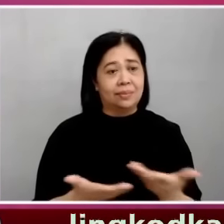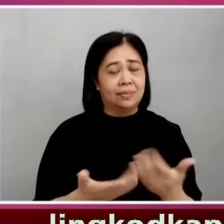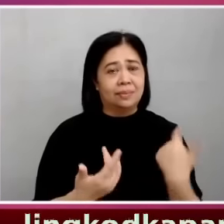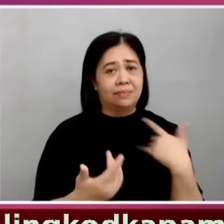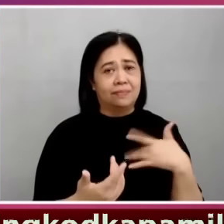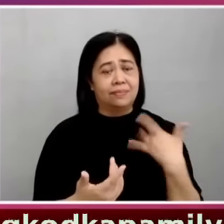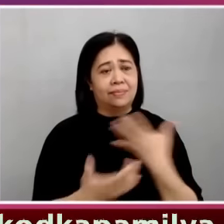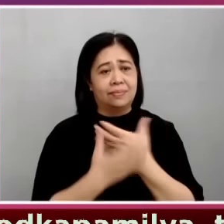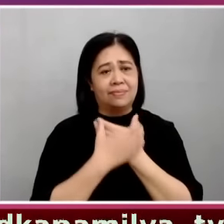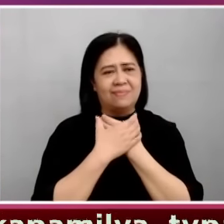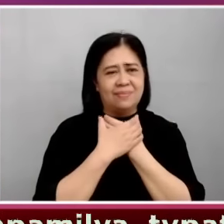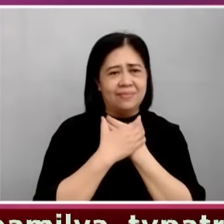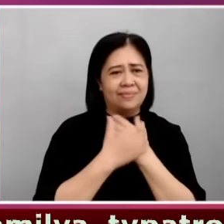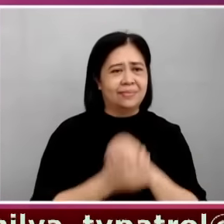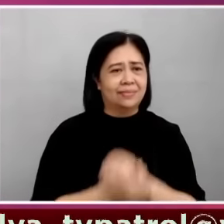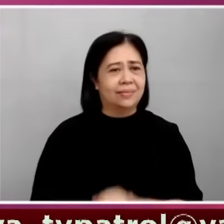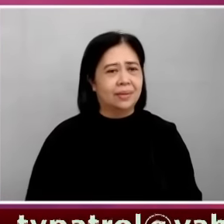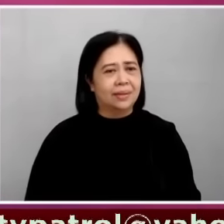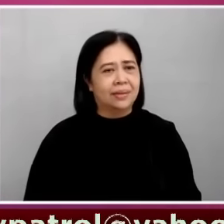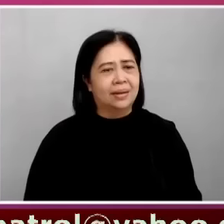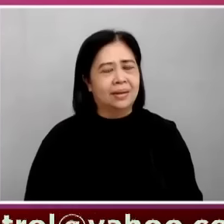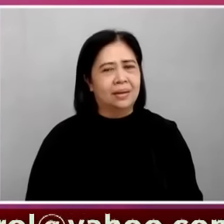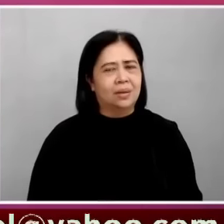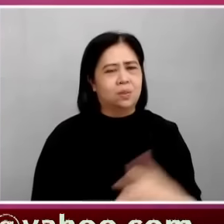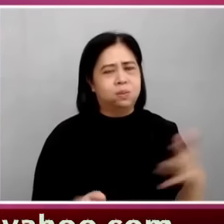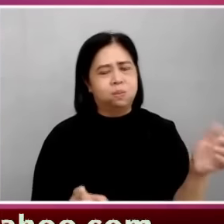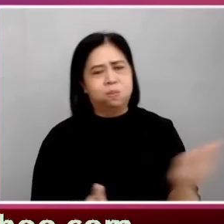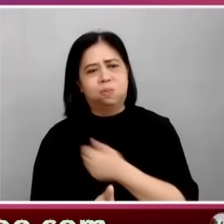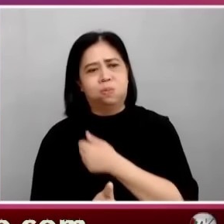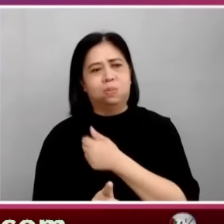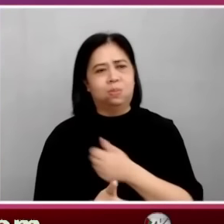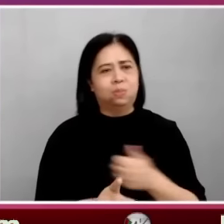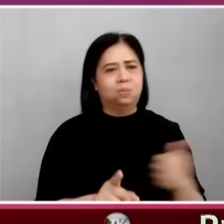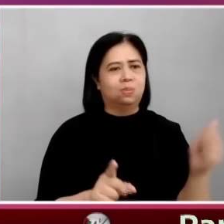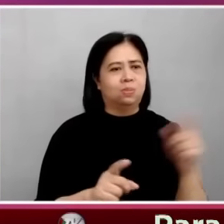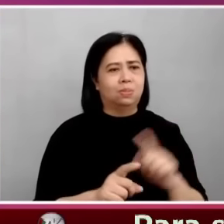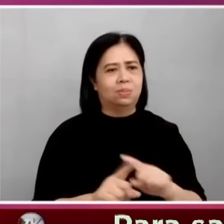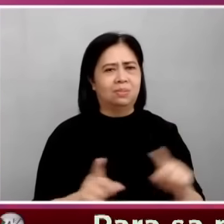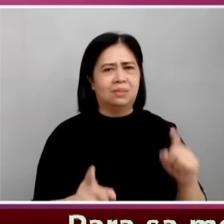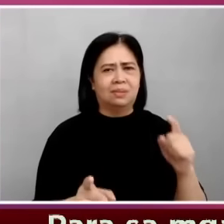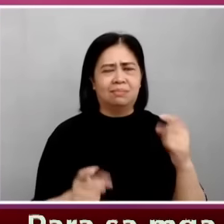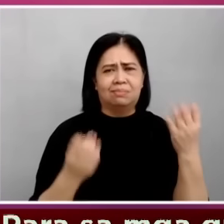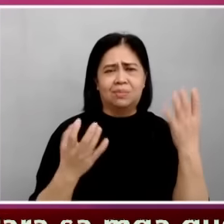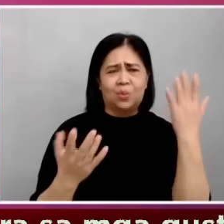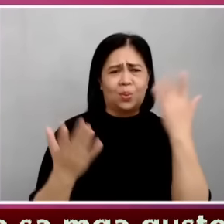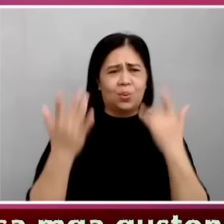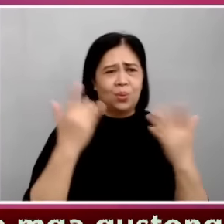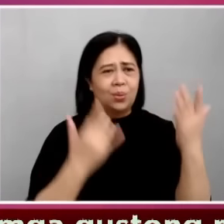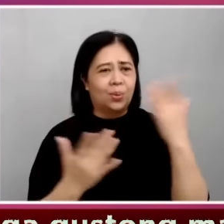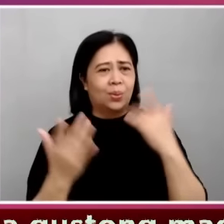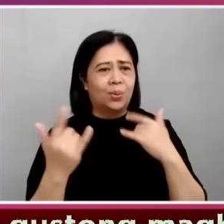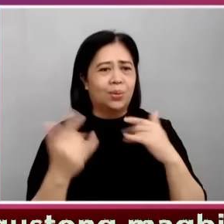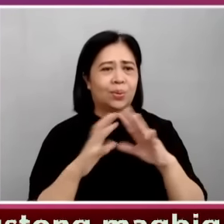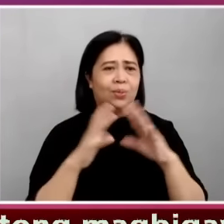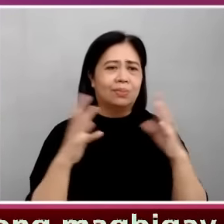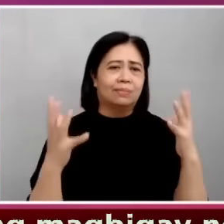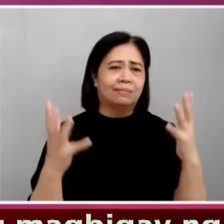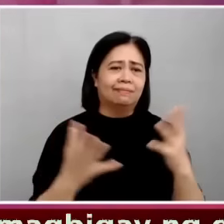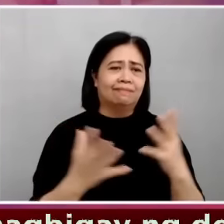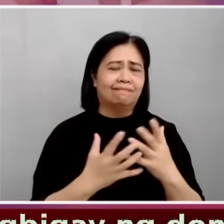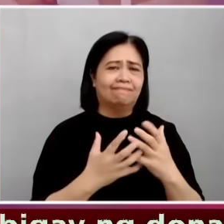nasasakal sa hagupit ng mga bakit at mundo mong